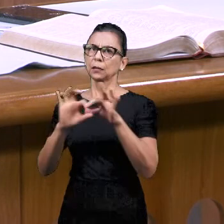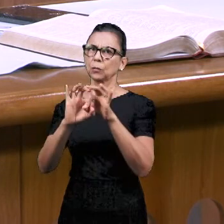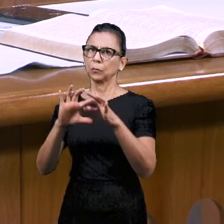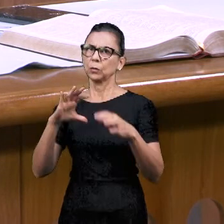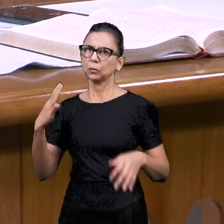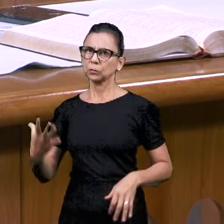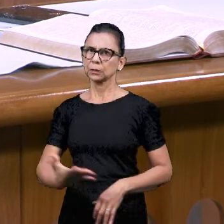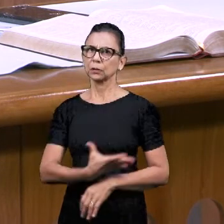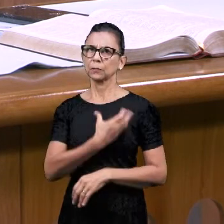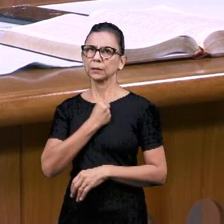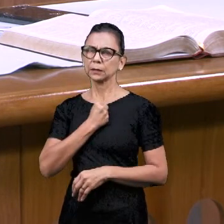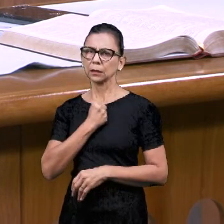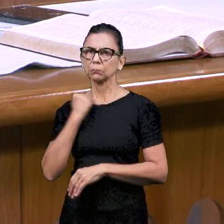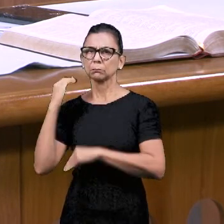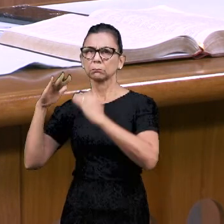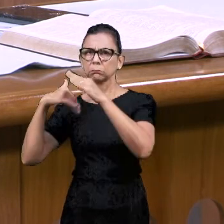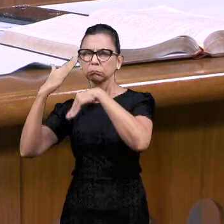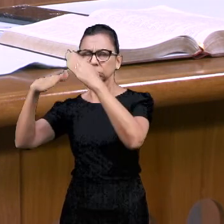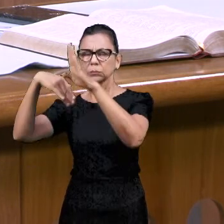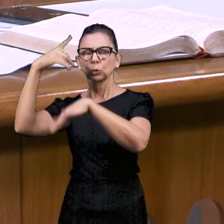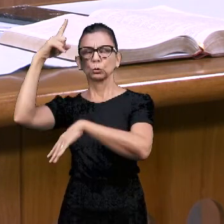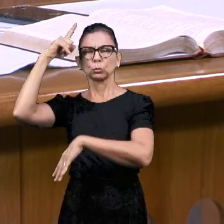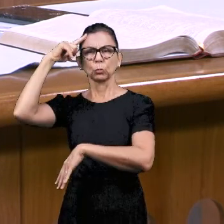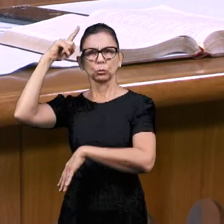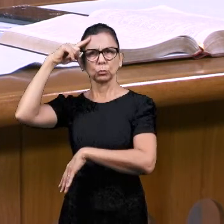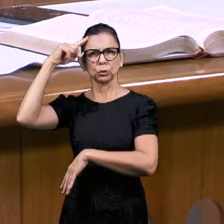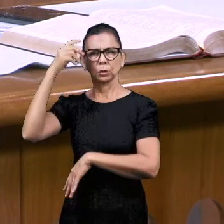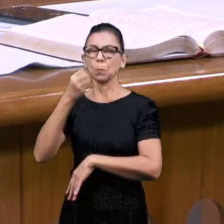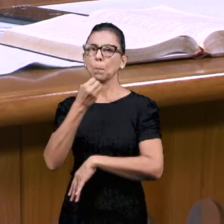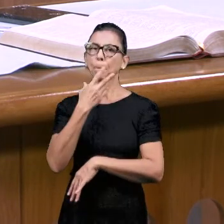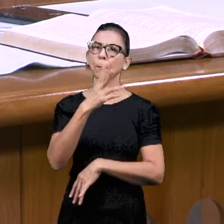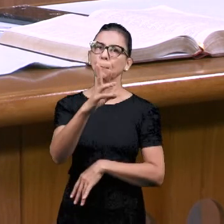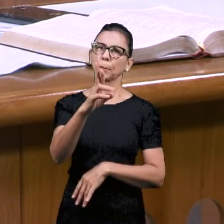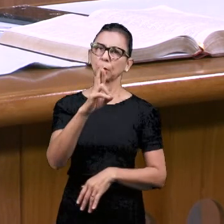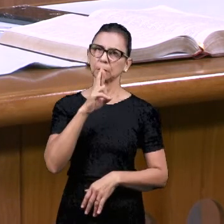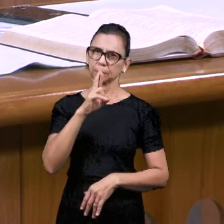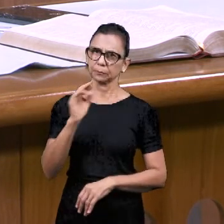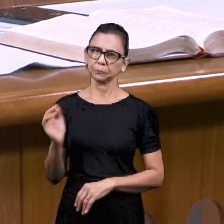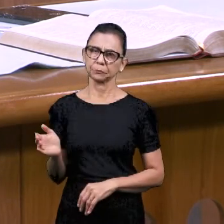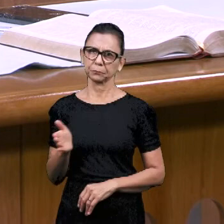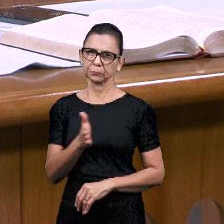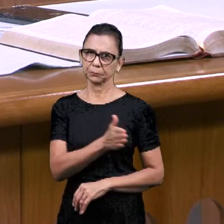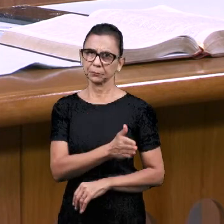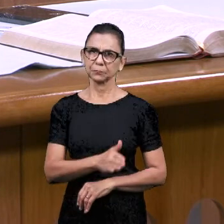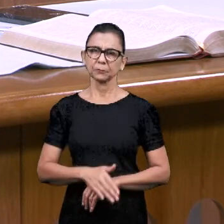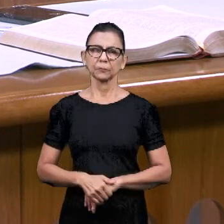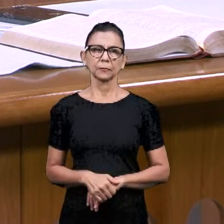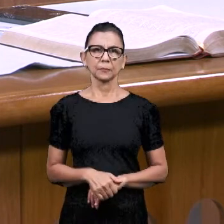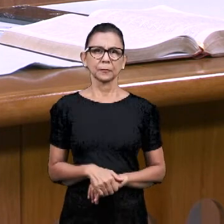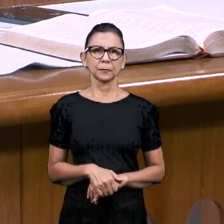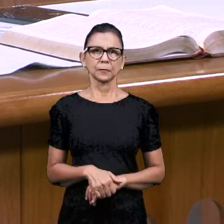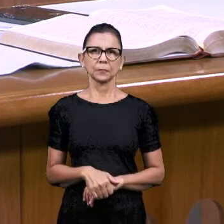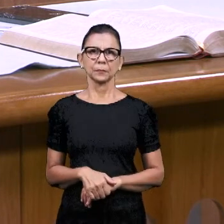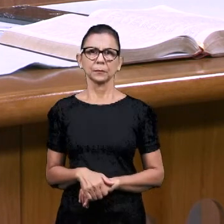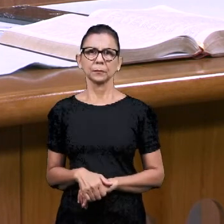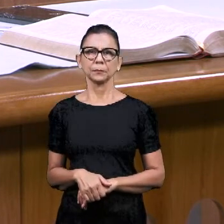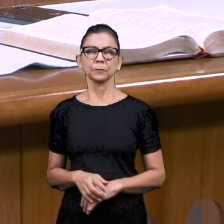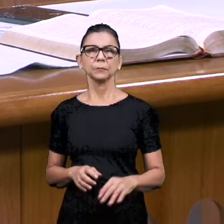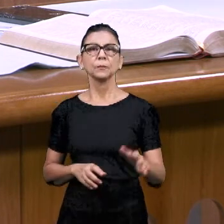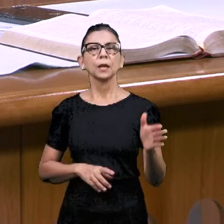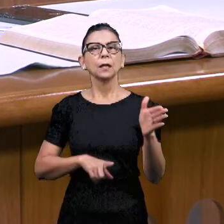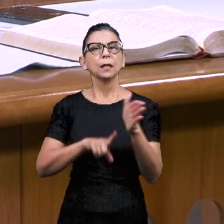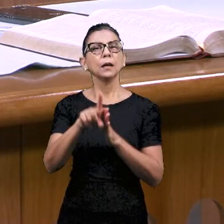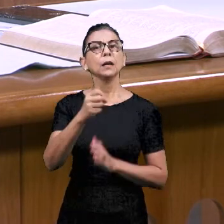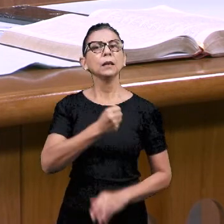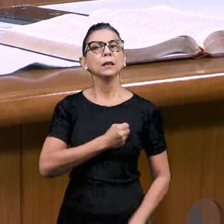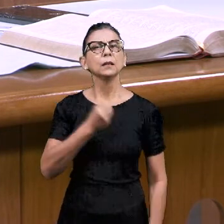de tous les jours. Très bien répondu, très bien placé la phrase de notre frère. Passons maintenant à notre question 3.2.